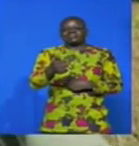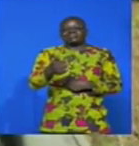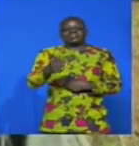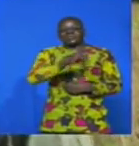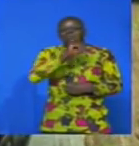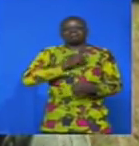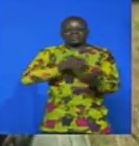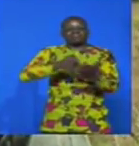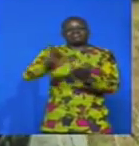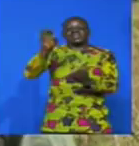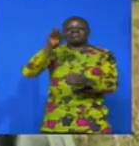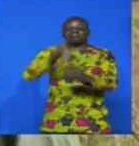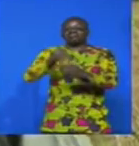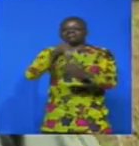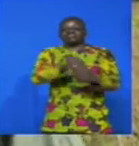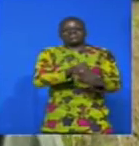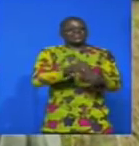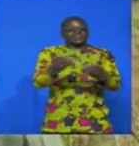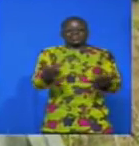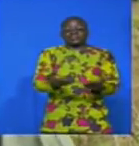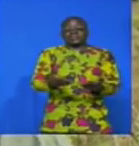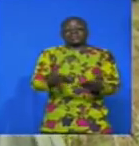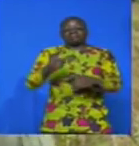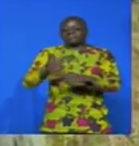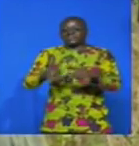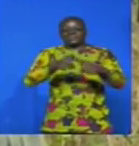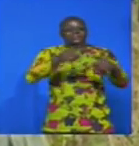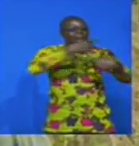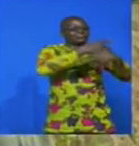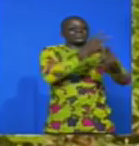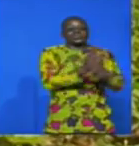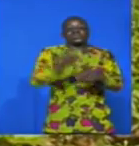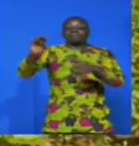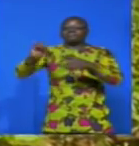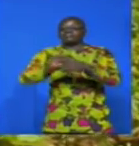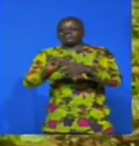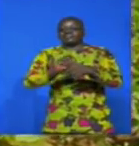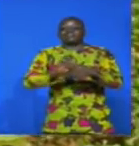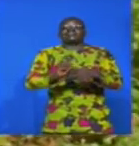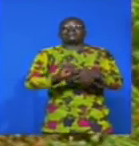semences, c'est là-bas que je paye les différents produits pour les traitements.